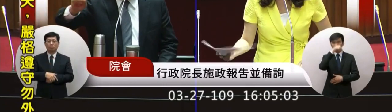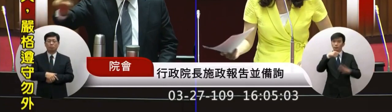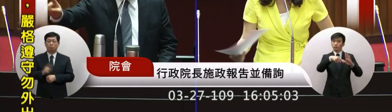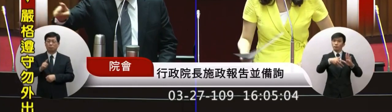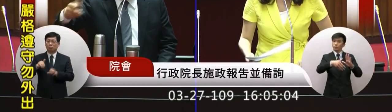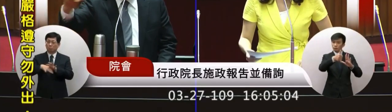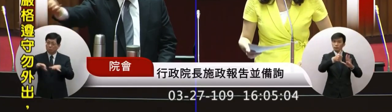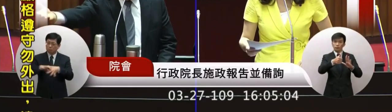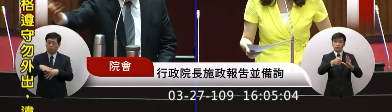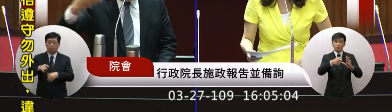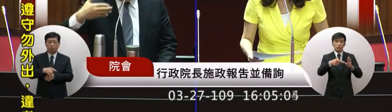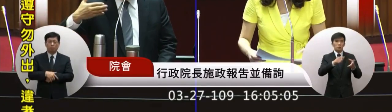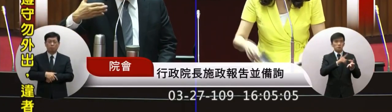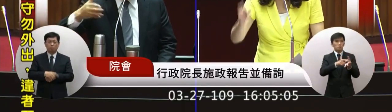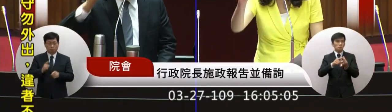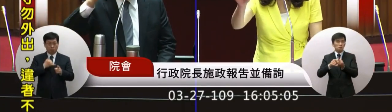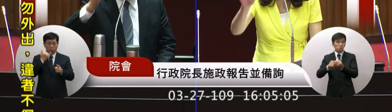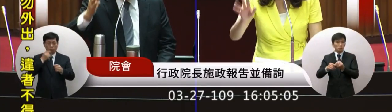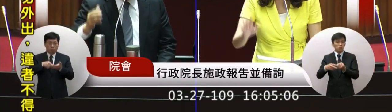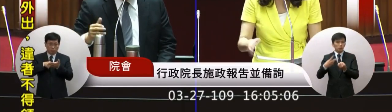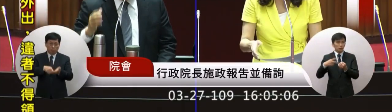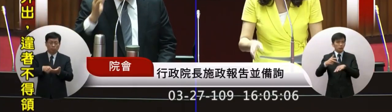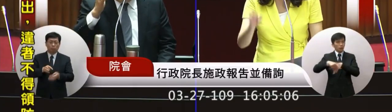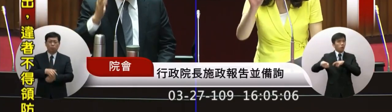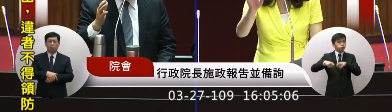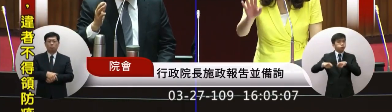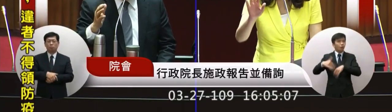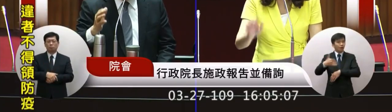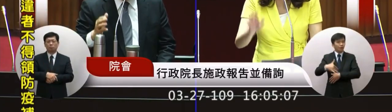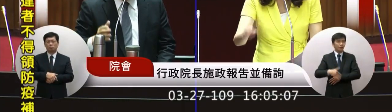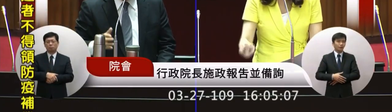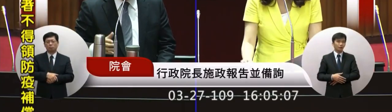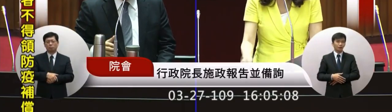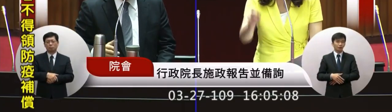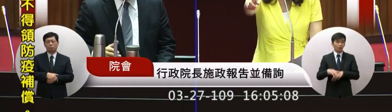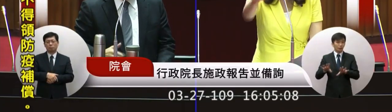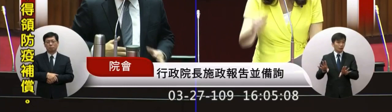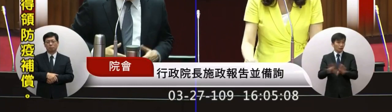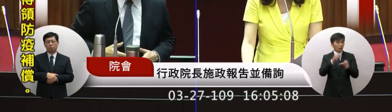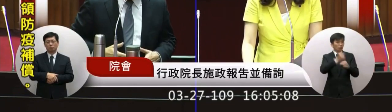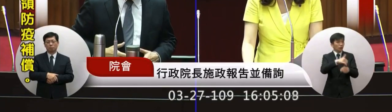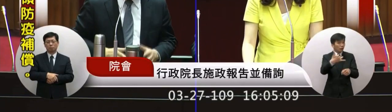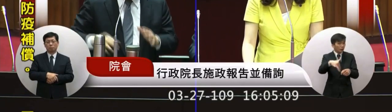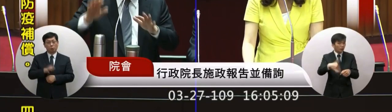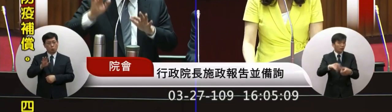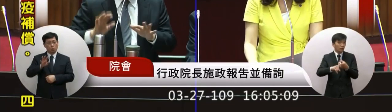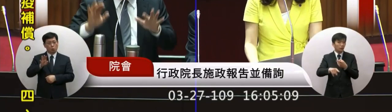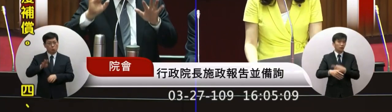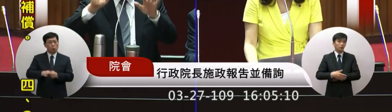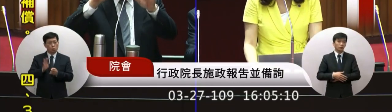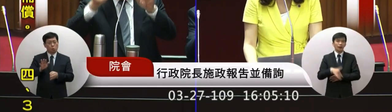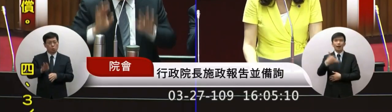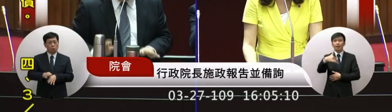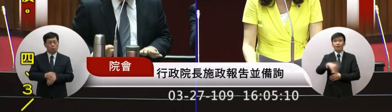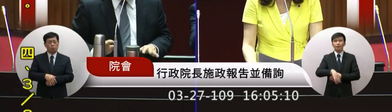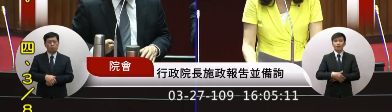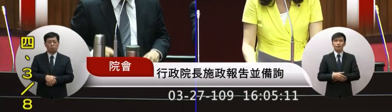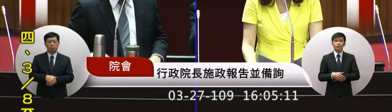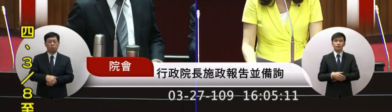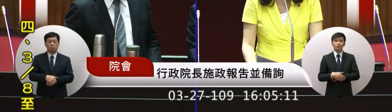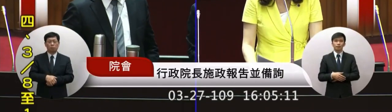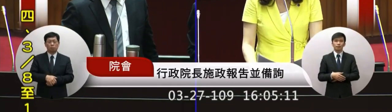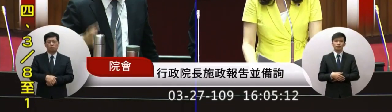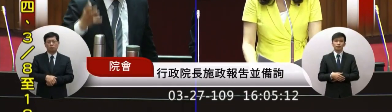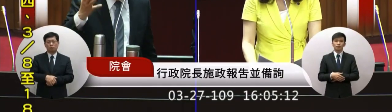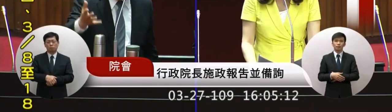长，因为这些都还要再 开始 计划出来了，但是还没有开始执行，钱还没开始， 有 办法都